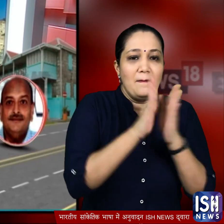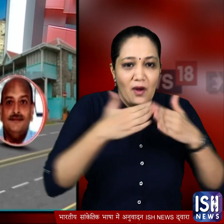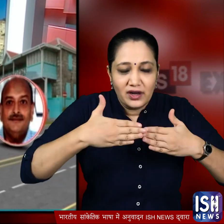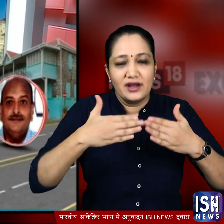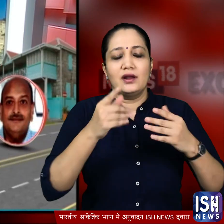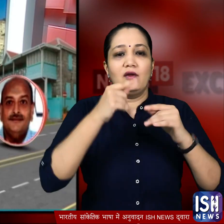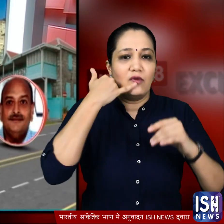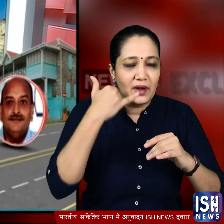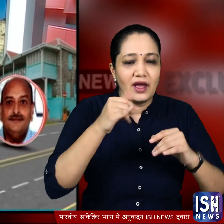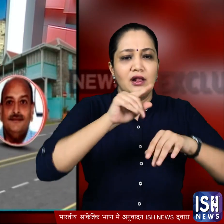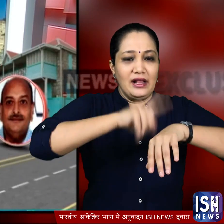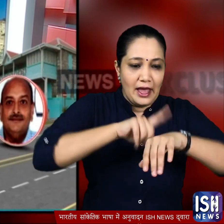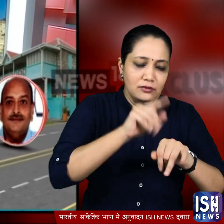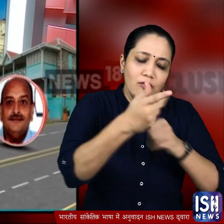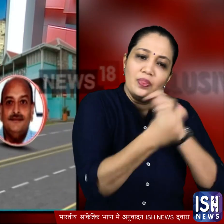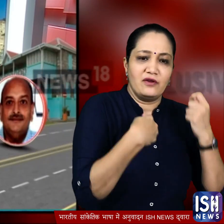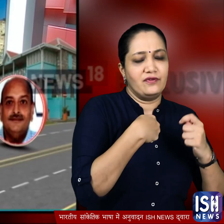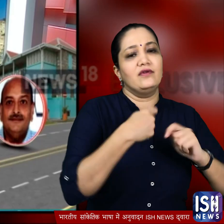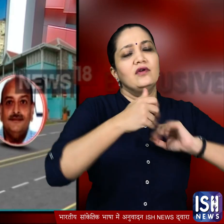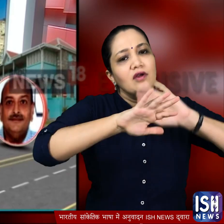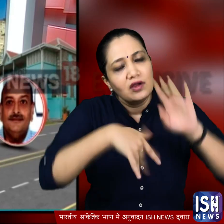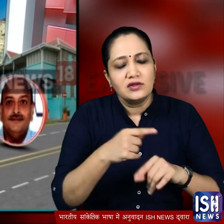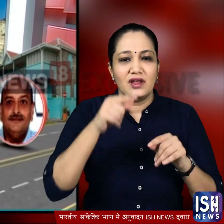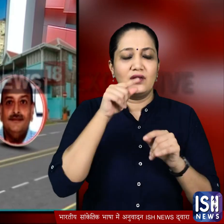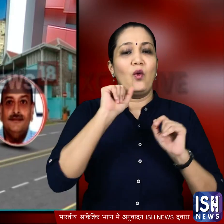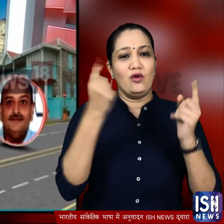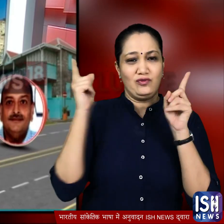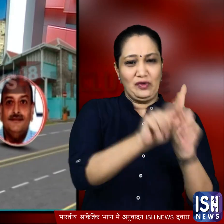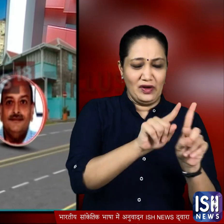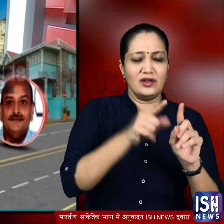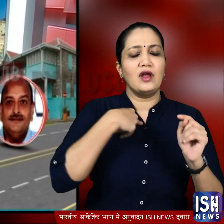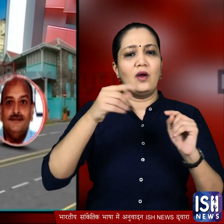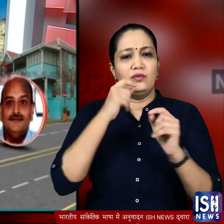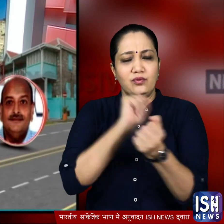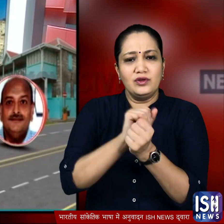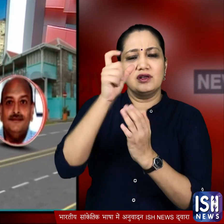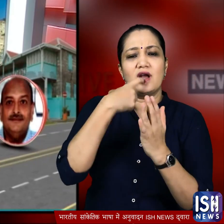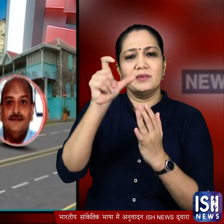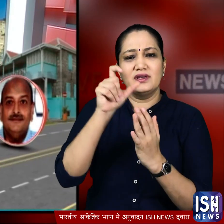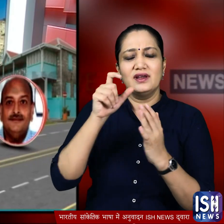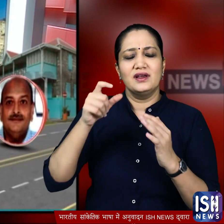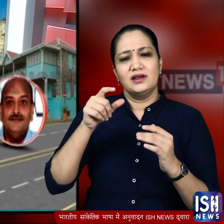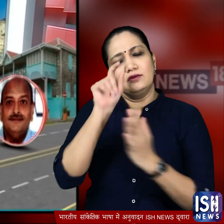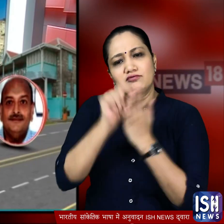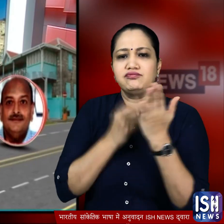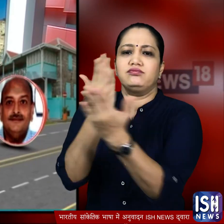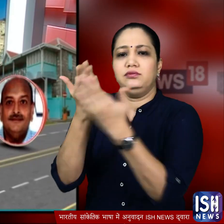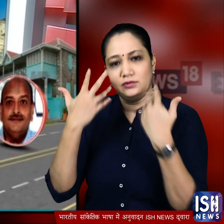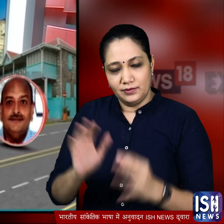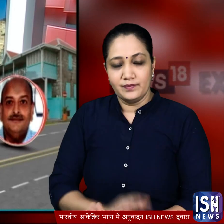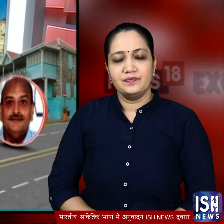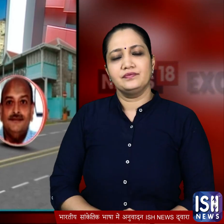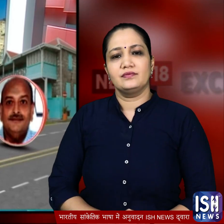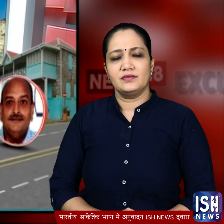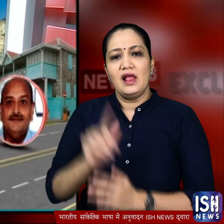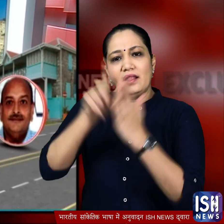बटुआ, घड़ी और फोन भी छीन लिया। इस सिलसिले में आरोपी चोकसी के वकीलों ने वहां के पुलिस कमिश्नर को एक खत लिखा और मामले की जांच